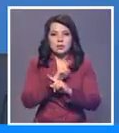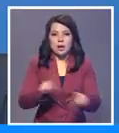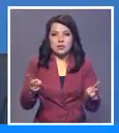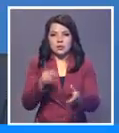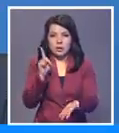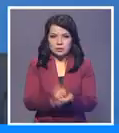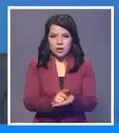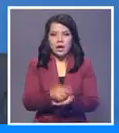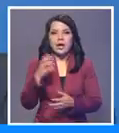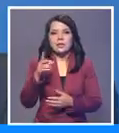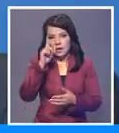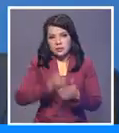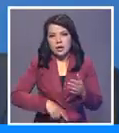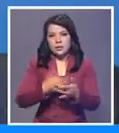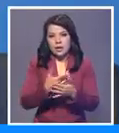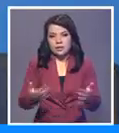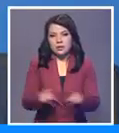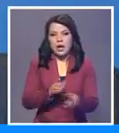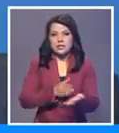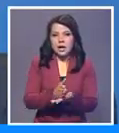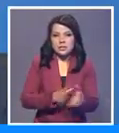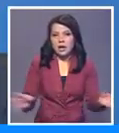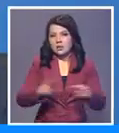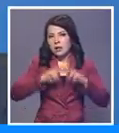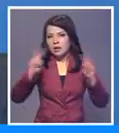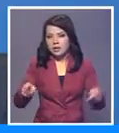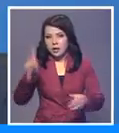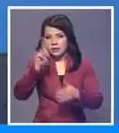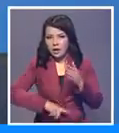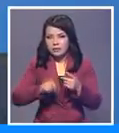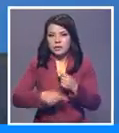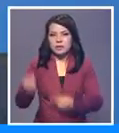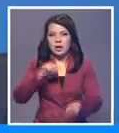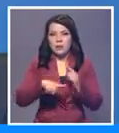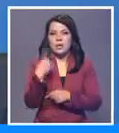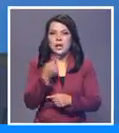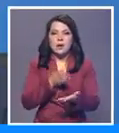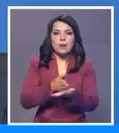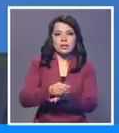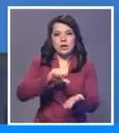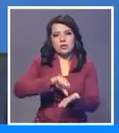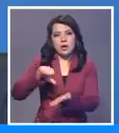керек, және діни қайраткерлер мен саяси қайраткерлерінің үн қатысуы бір бағытта болу керек деген